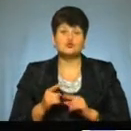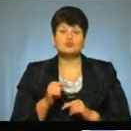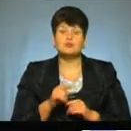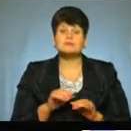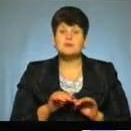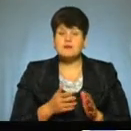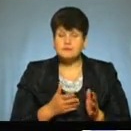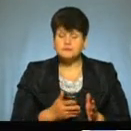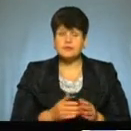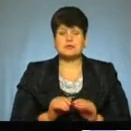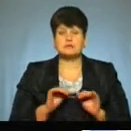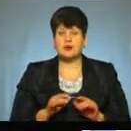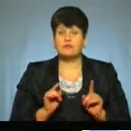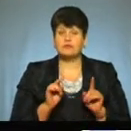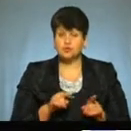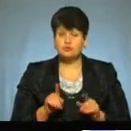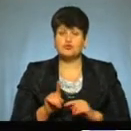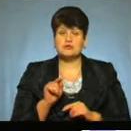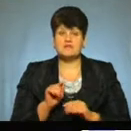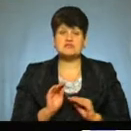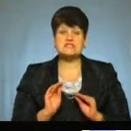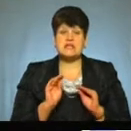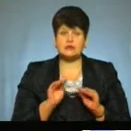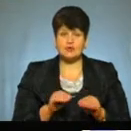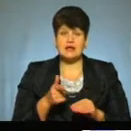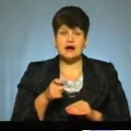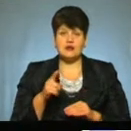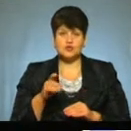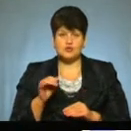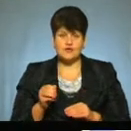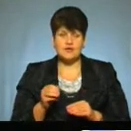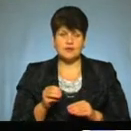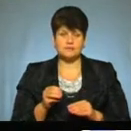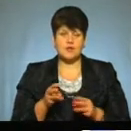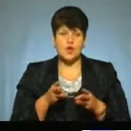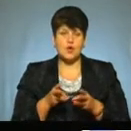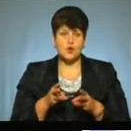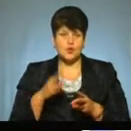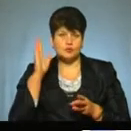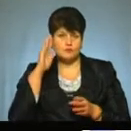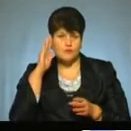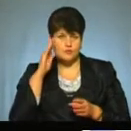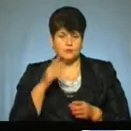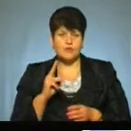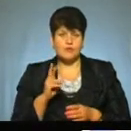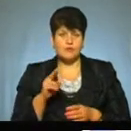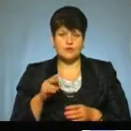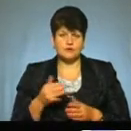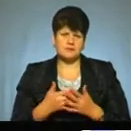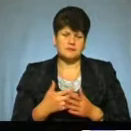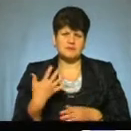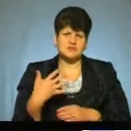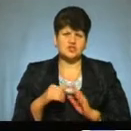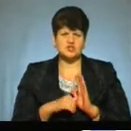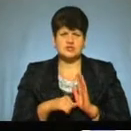Справа в тім, що там встановлені так звані газові колонки, проточні водонагрівачі, яким же по 50, по